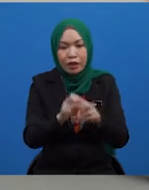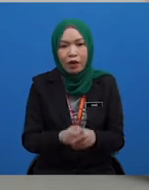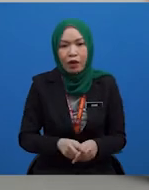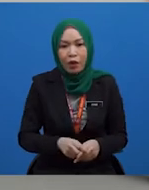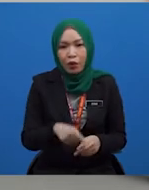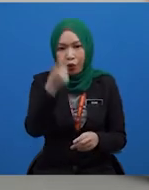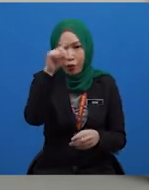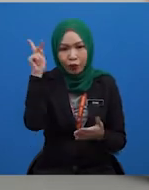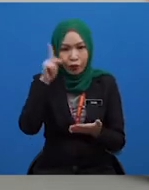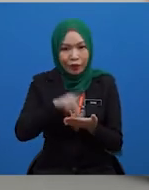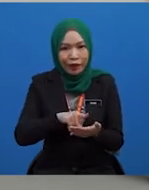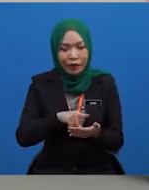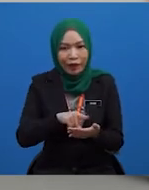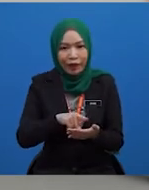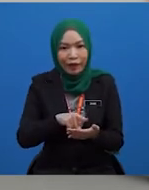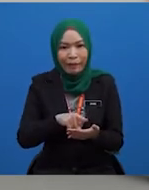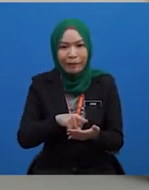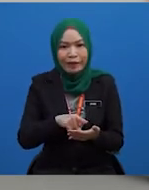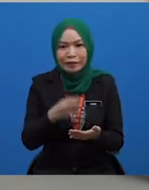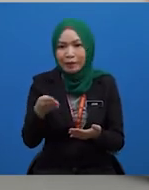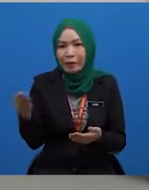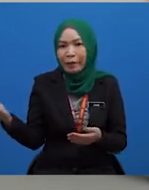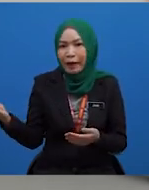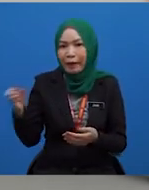secara lebih terperinci.